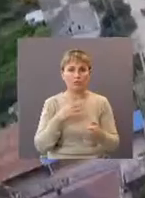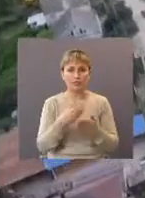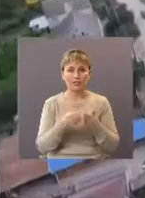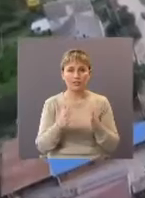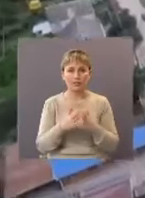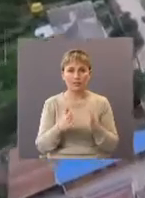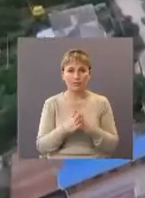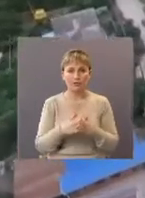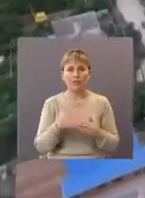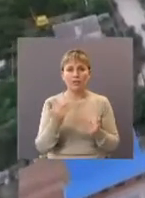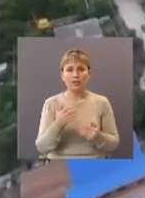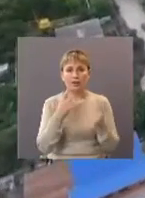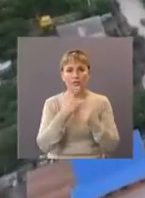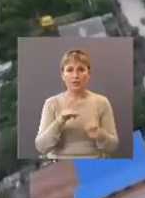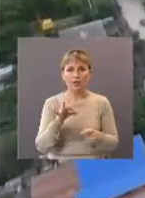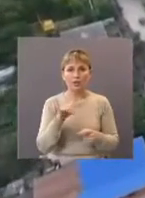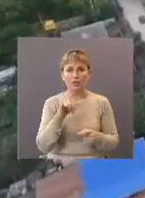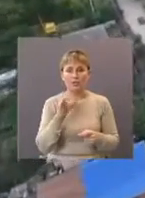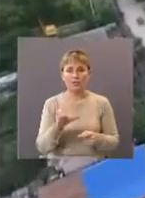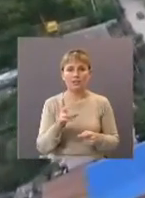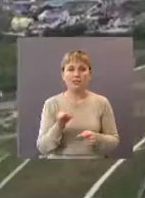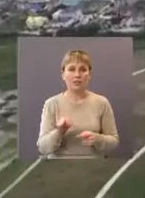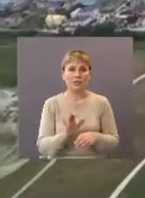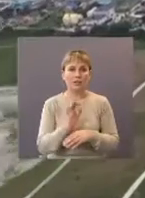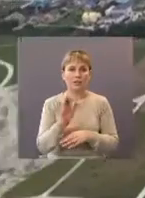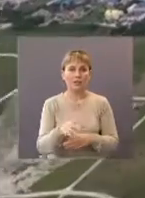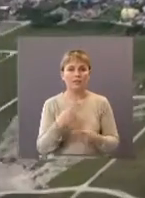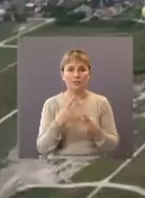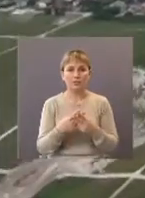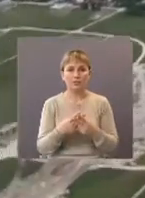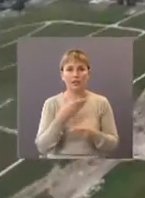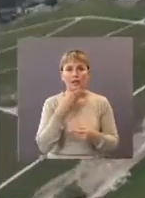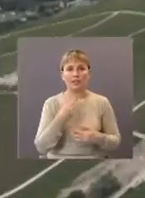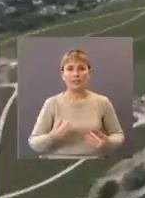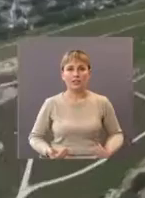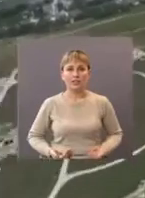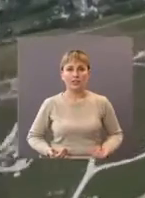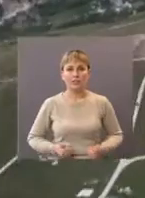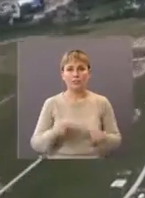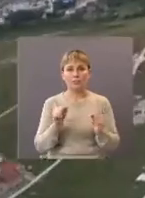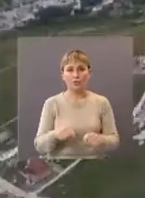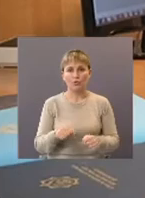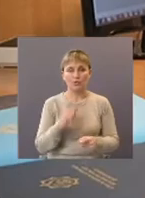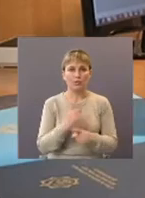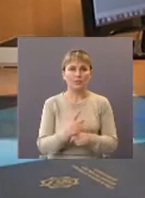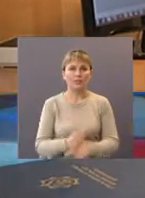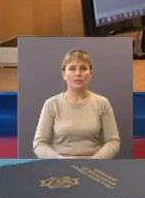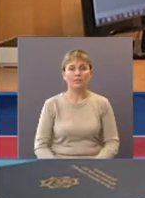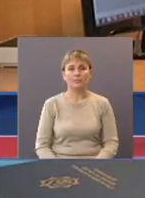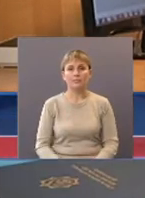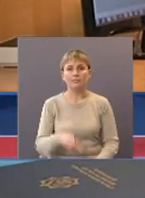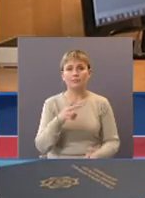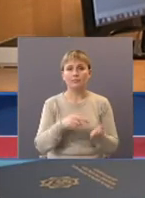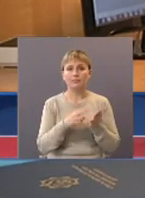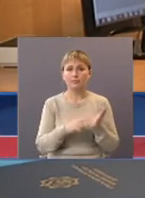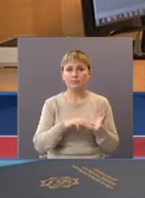недвижимость и капитал, то их объявят в розыск и в конечном итоге отправят за решетку. Красиво жить все-таки можно запретить. С 2017 года уже